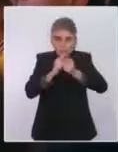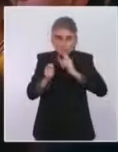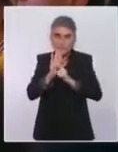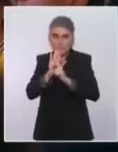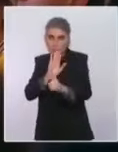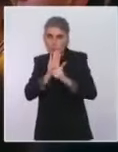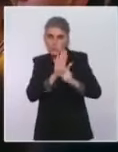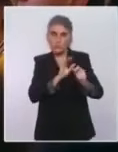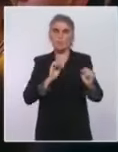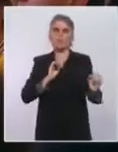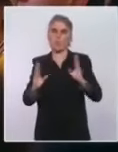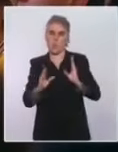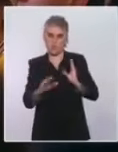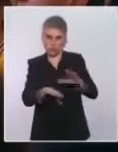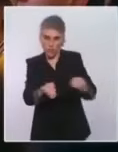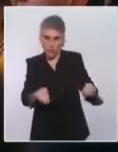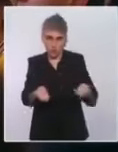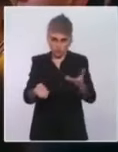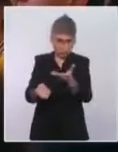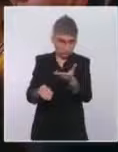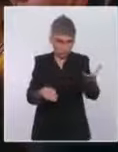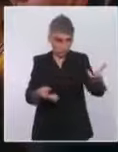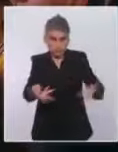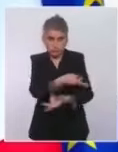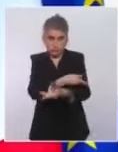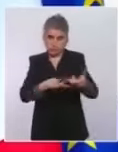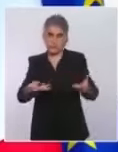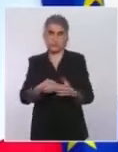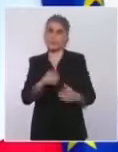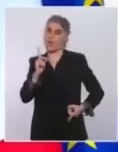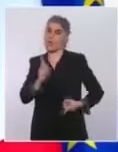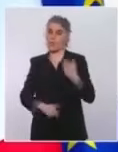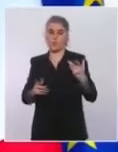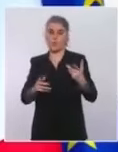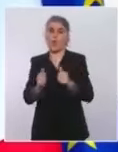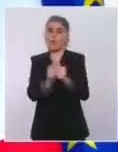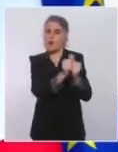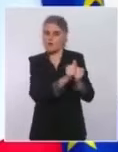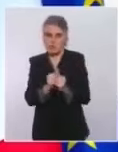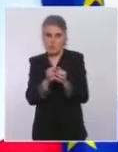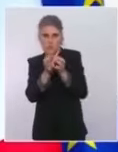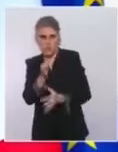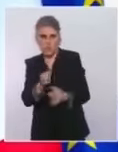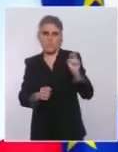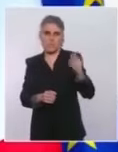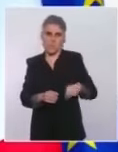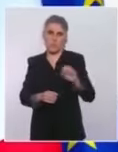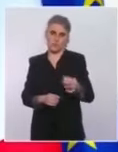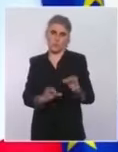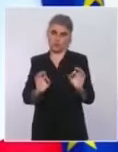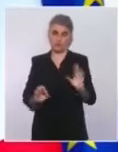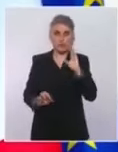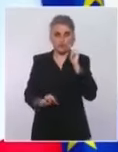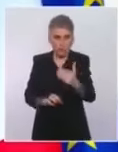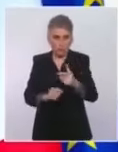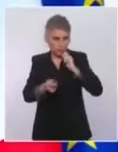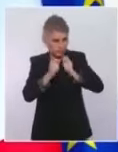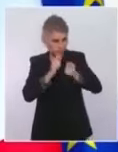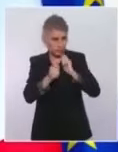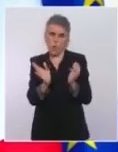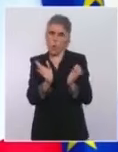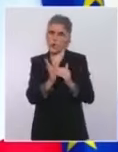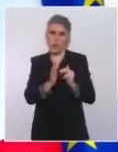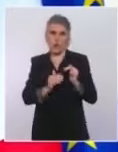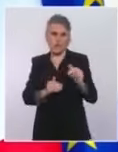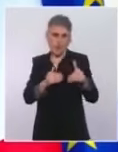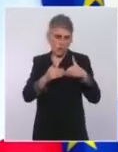de médiation régionale. Je reste convaincu que la réponse doit être collective et c'est précisément le sens des entretiens que j'aurai aussi